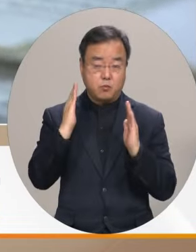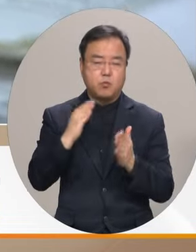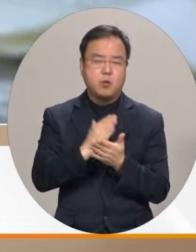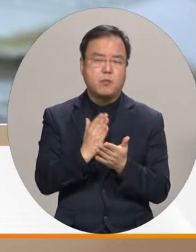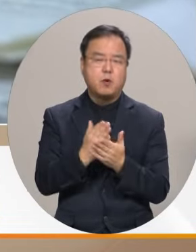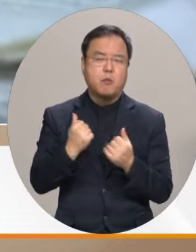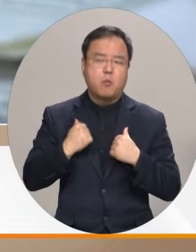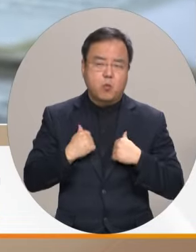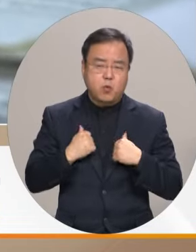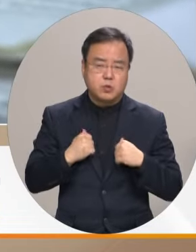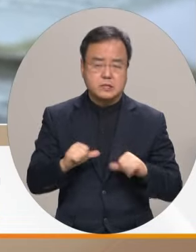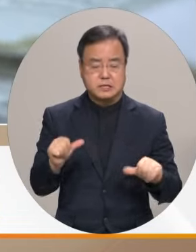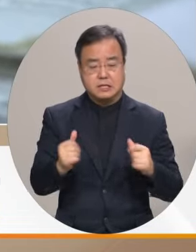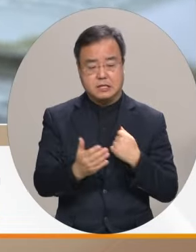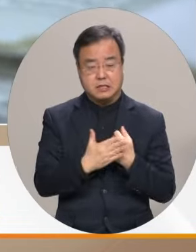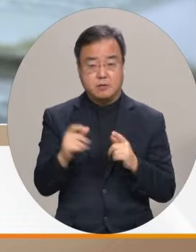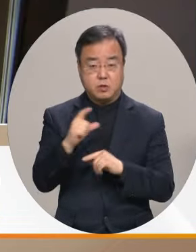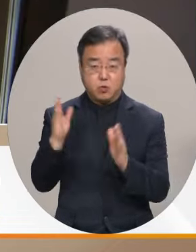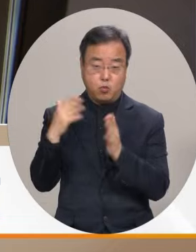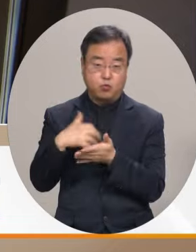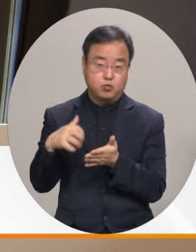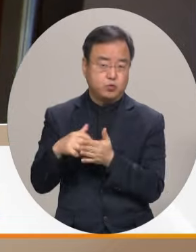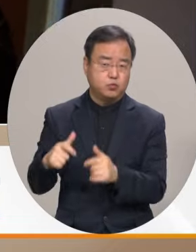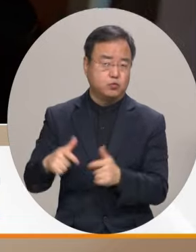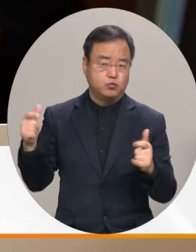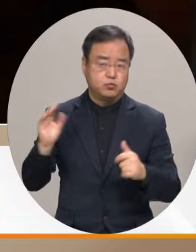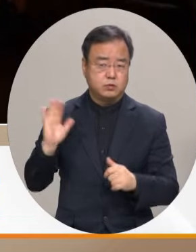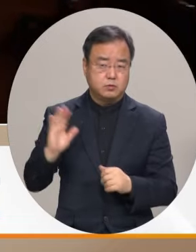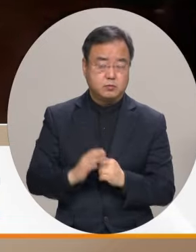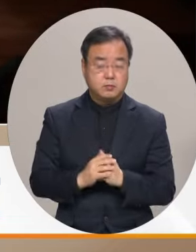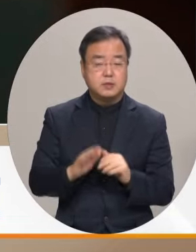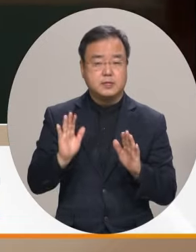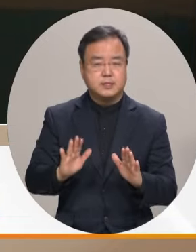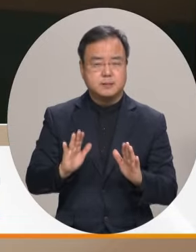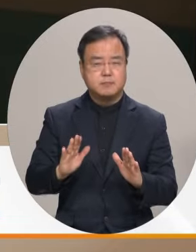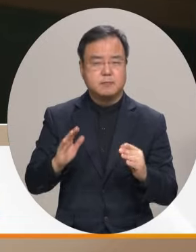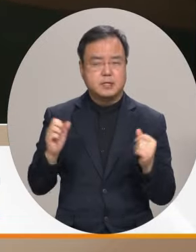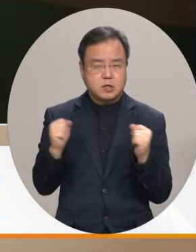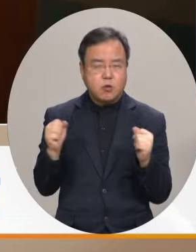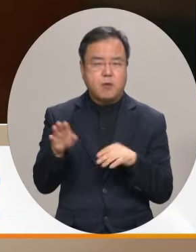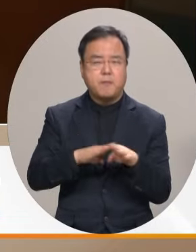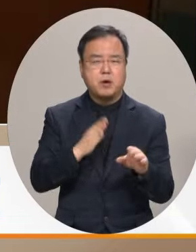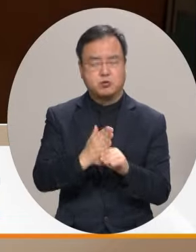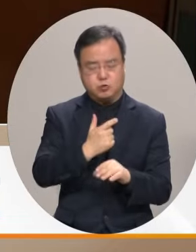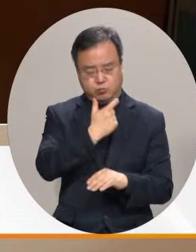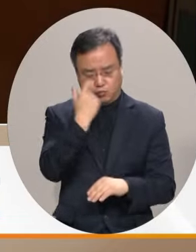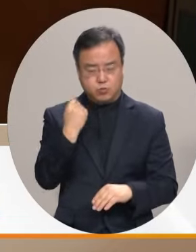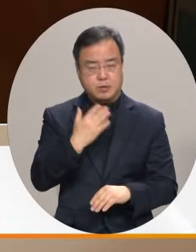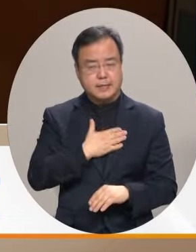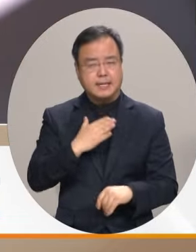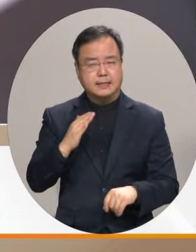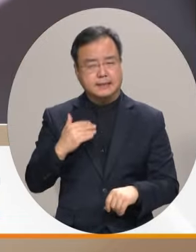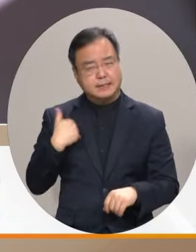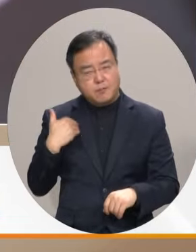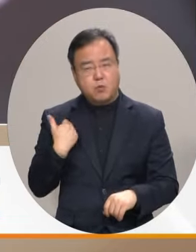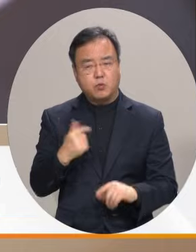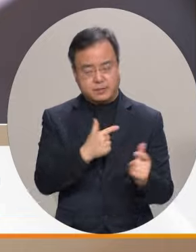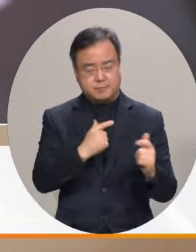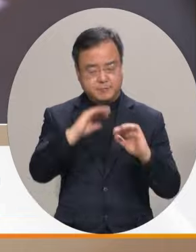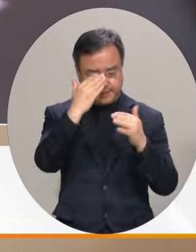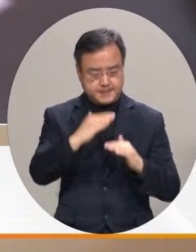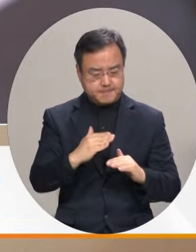공부량이 늘지 않는다라고 하는 부분을 꼭 기억하시고요 반드시 이번 겨울 방학때는 나의 약점을 명확하고 구체적으로